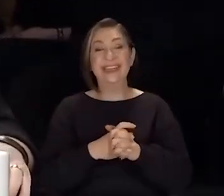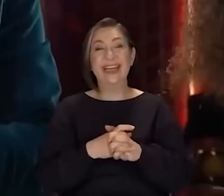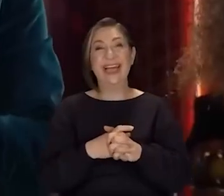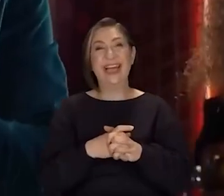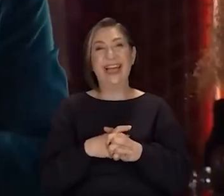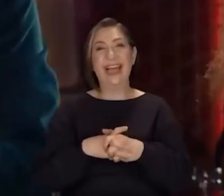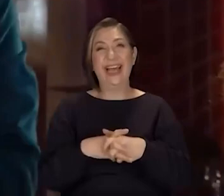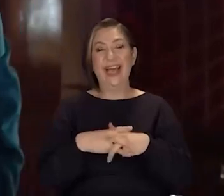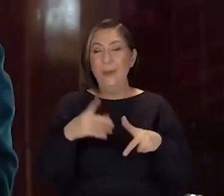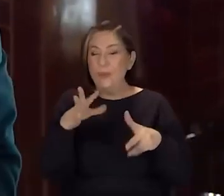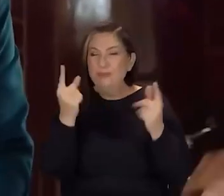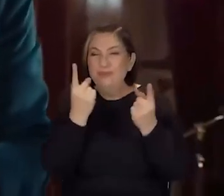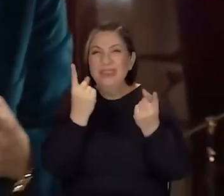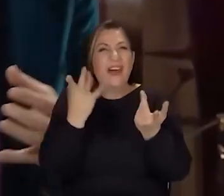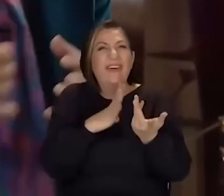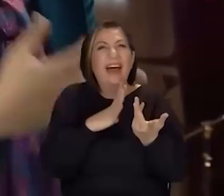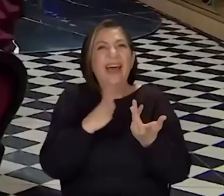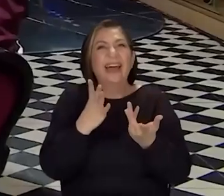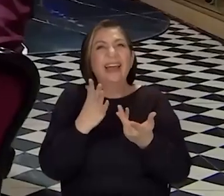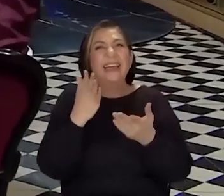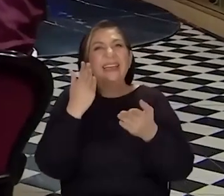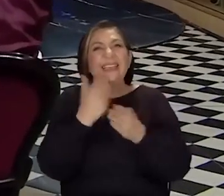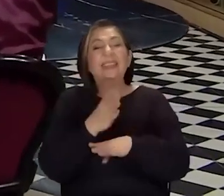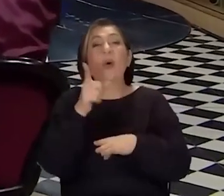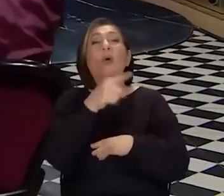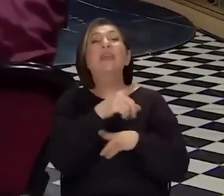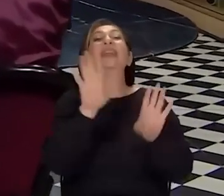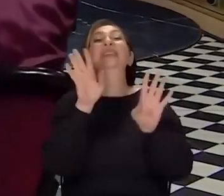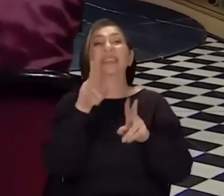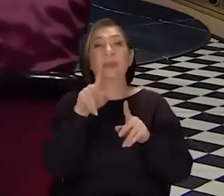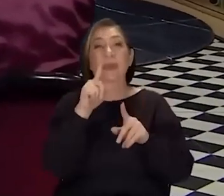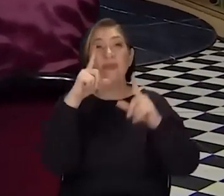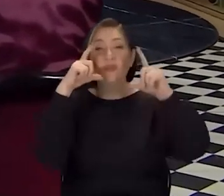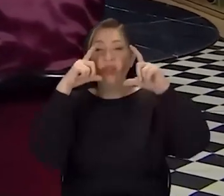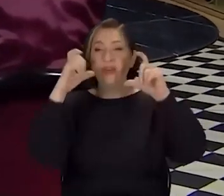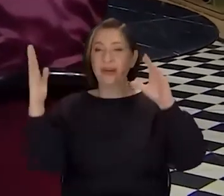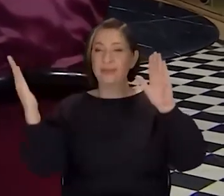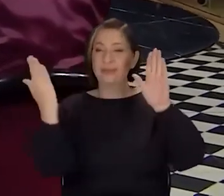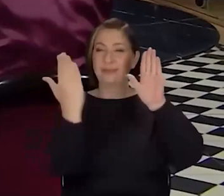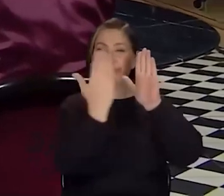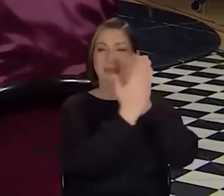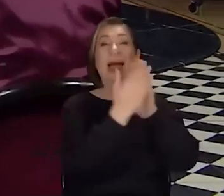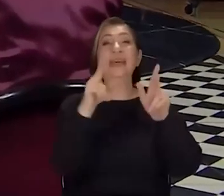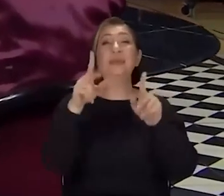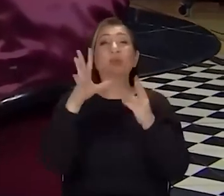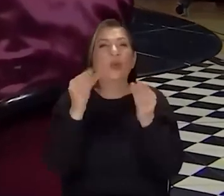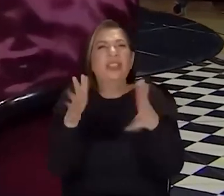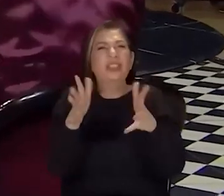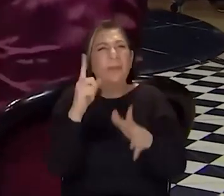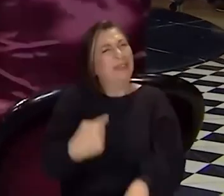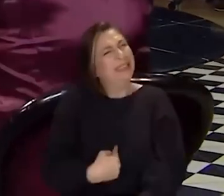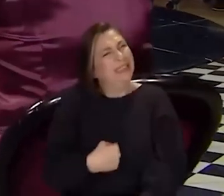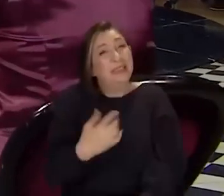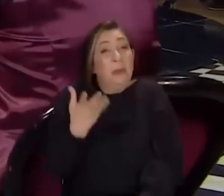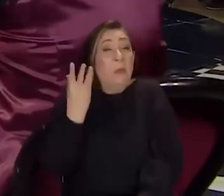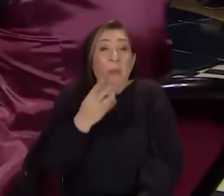Yani değil mi, böyle bir şey var yani, gerçekten orada değilsin gibi, böyle bir fotoğraf geliyormuş filan gibi, çok çok acayip bir his.